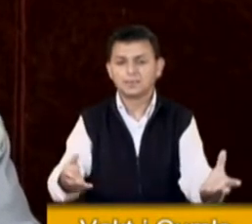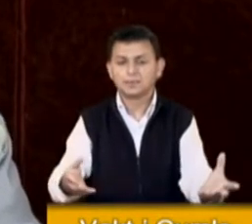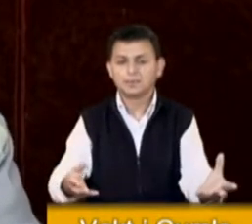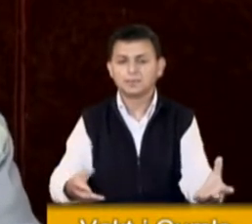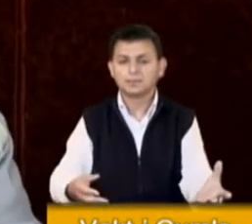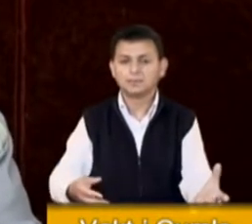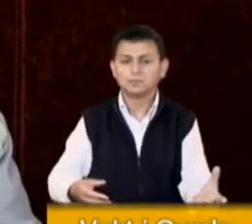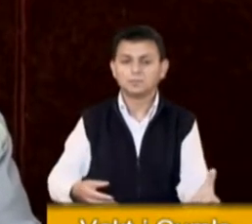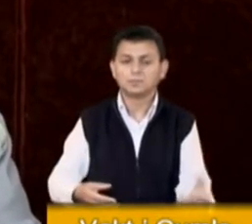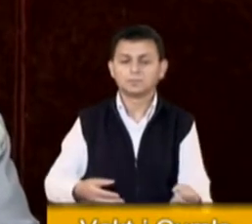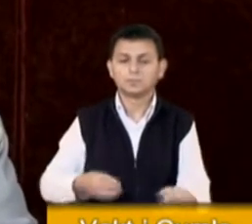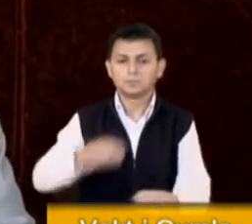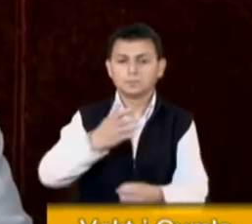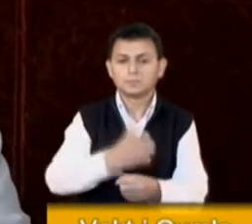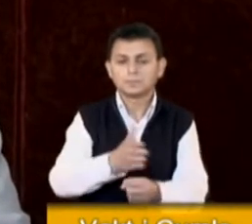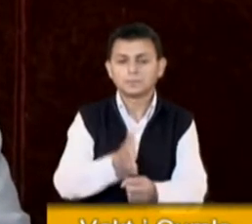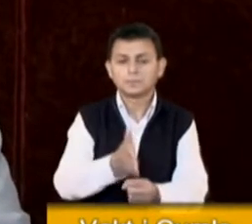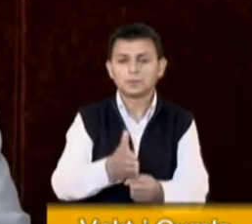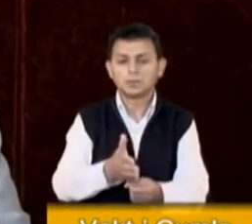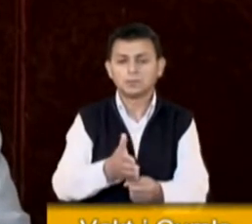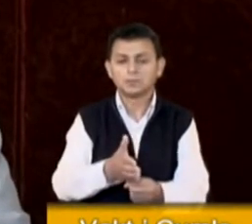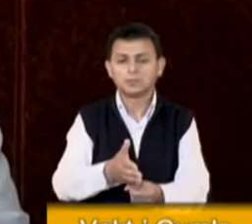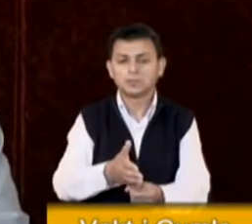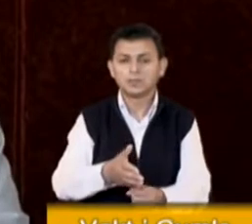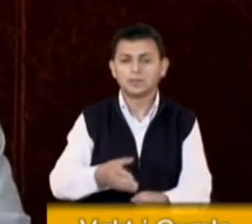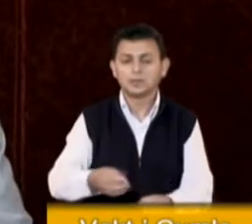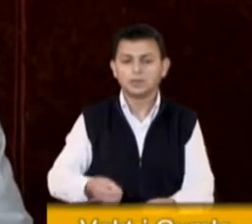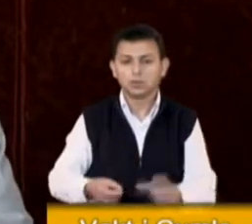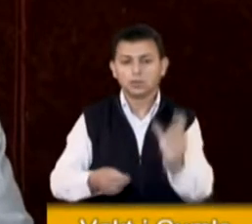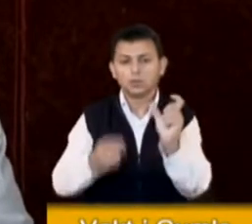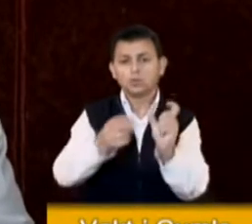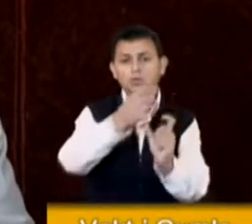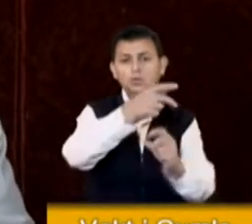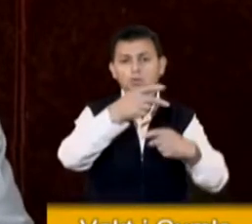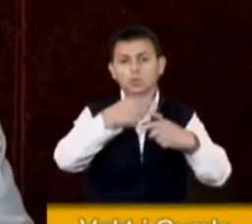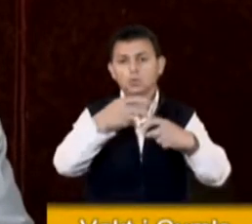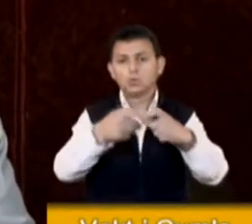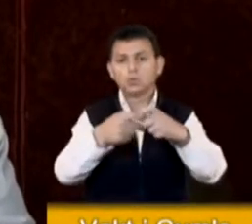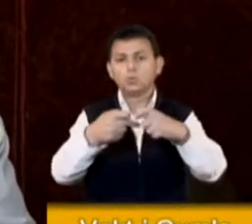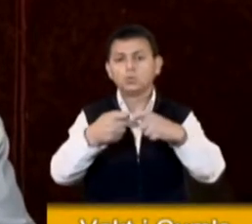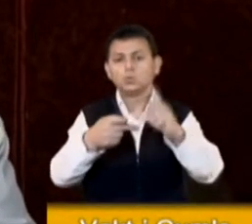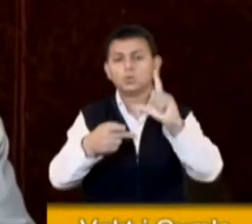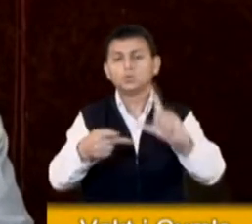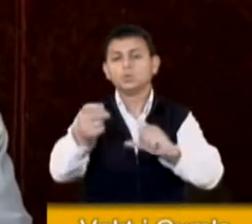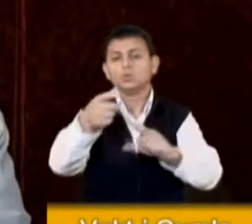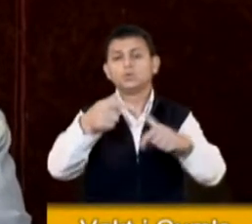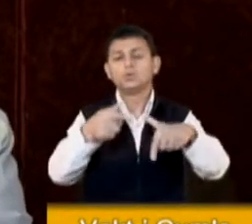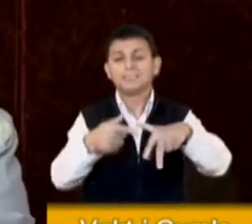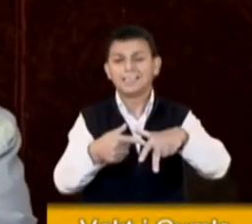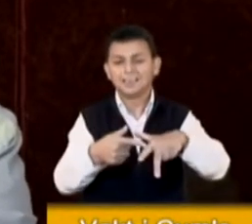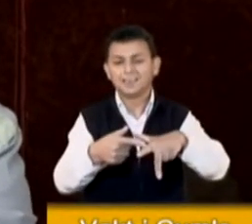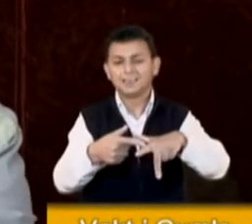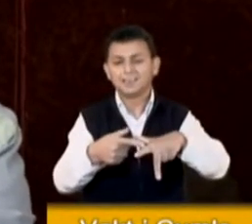Sarımsak, üzerlik, yolların kenarından, tarlalardan yolup evlerde depo ediliyor, kurutuluyor